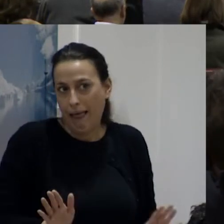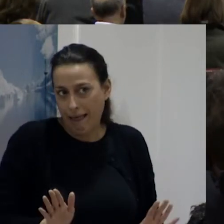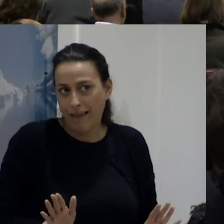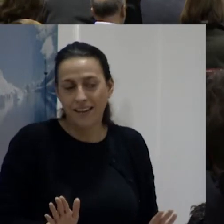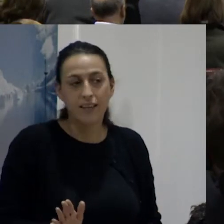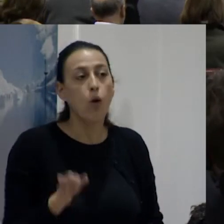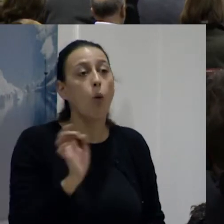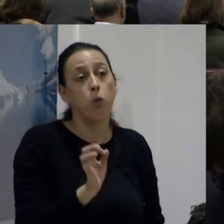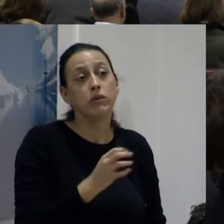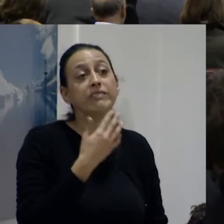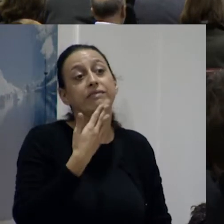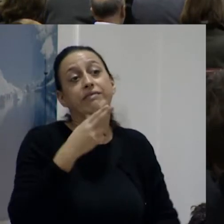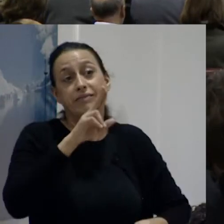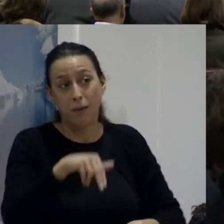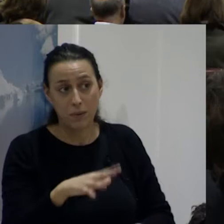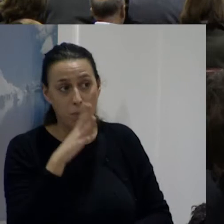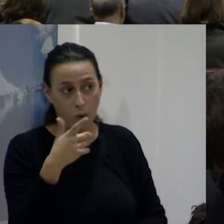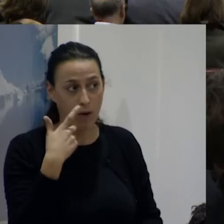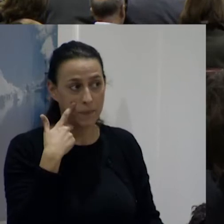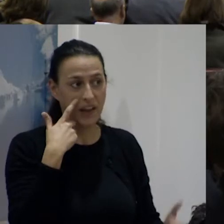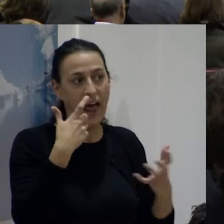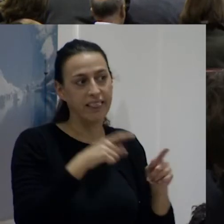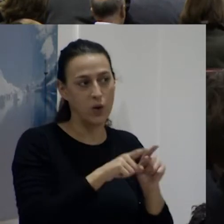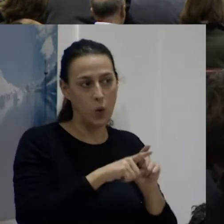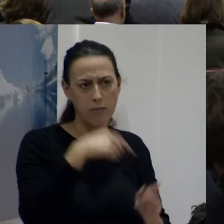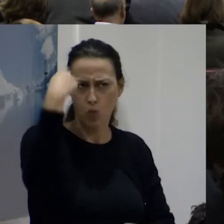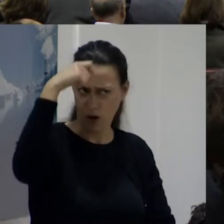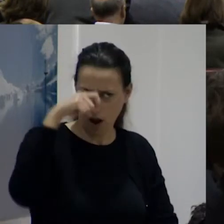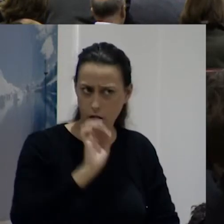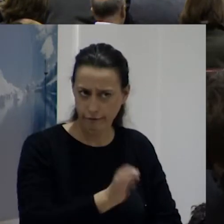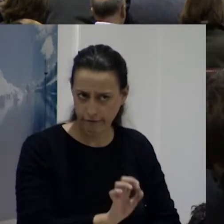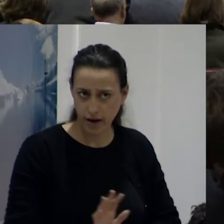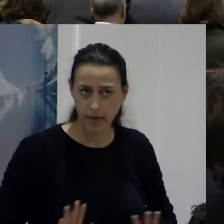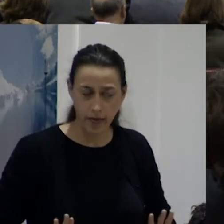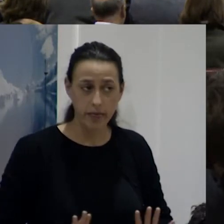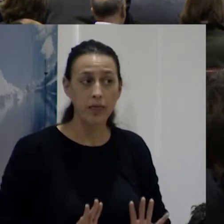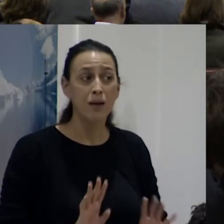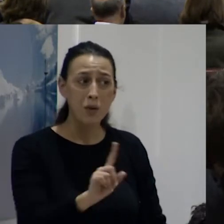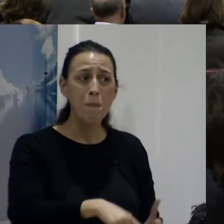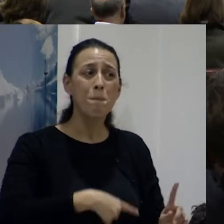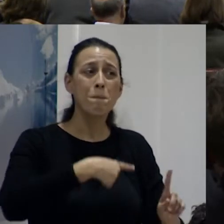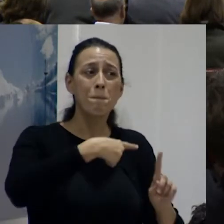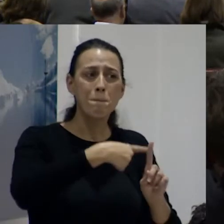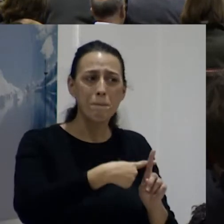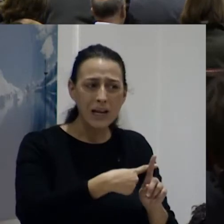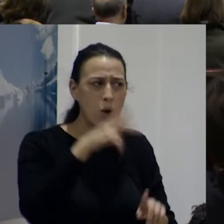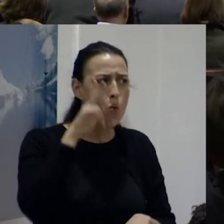difícil i costós d'adquirir, que ho és, sinó sobretot perquè està governat per un